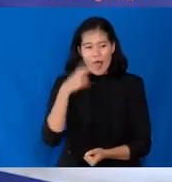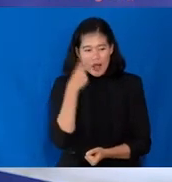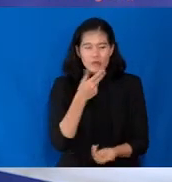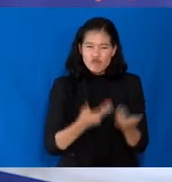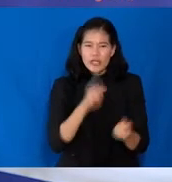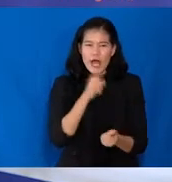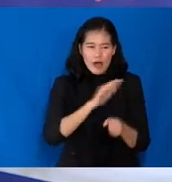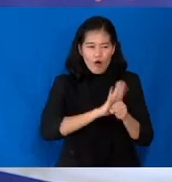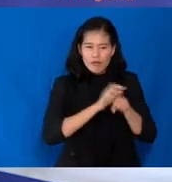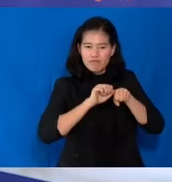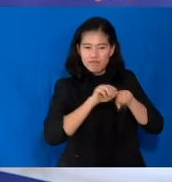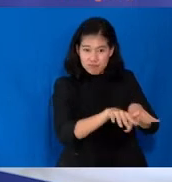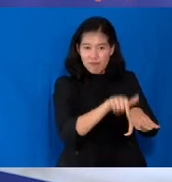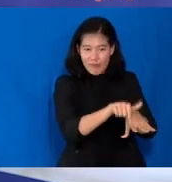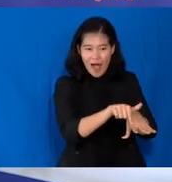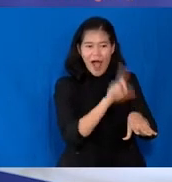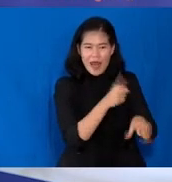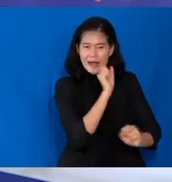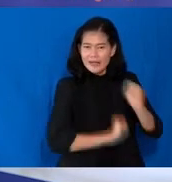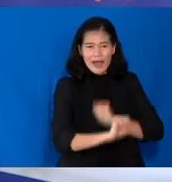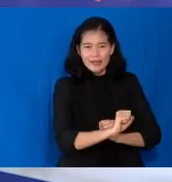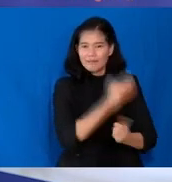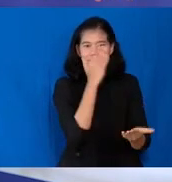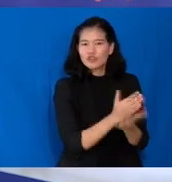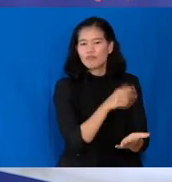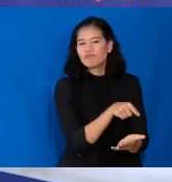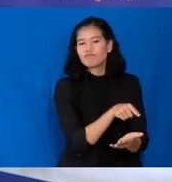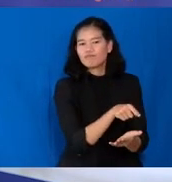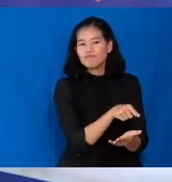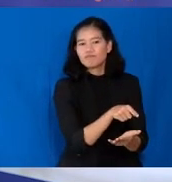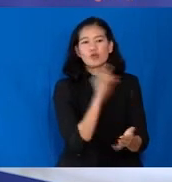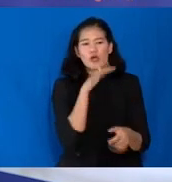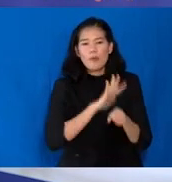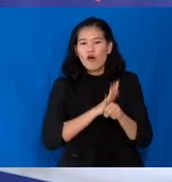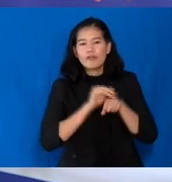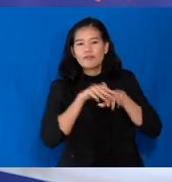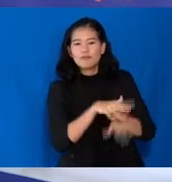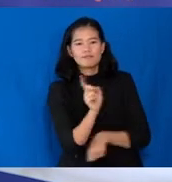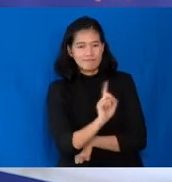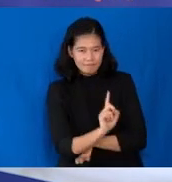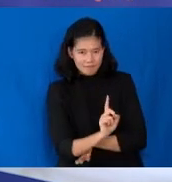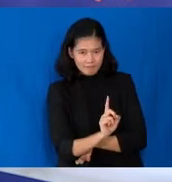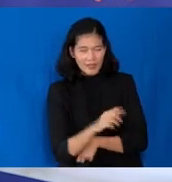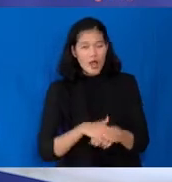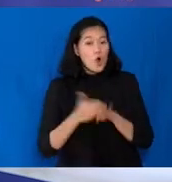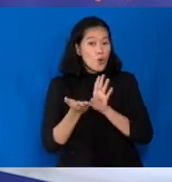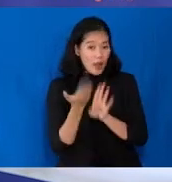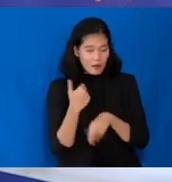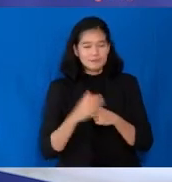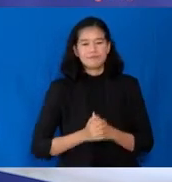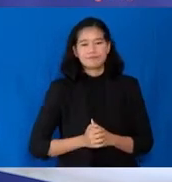19 sedemikian rupa untuk mencegah kemungkinan penyebaran kofit 19 jadi saya ingin mengulangi